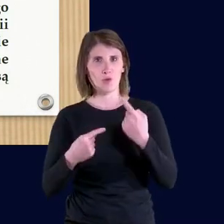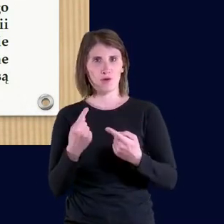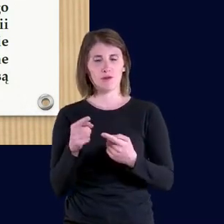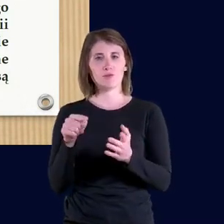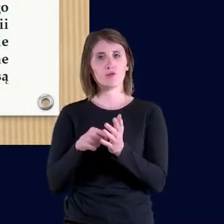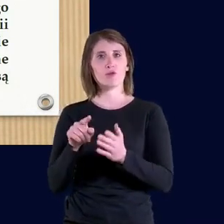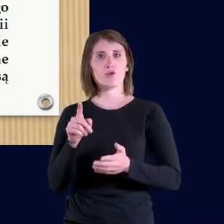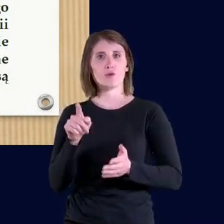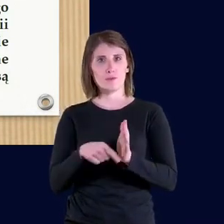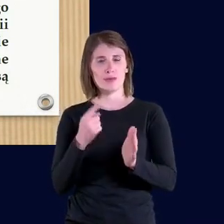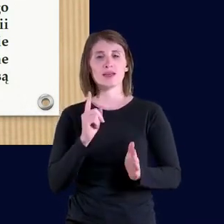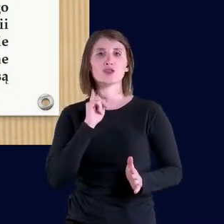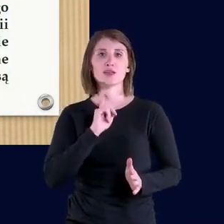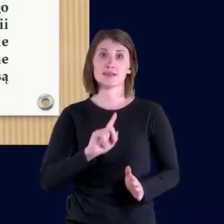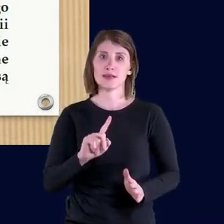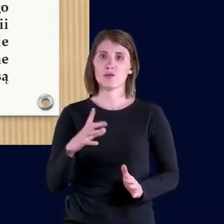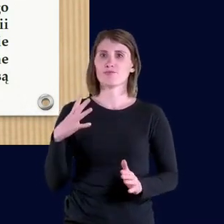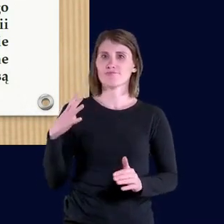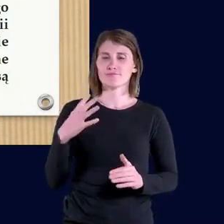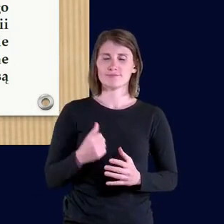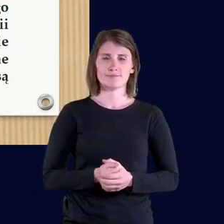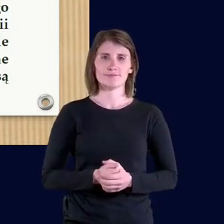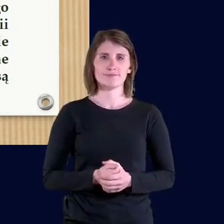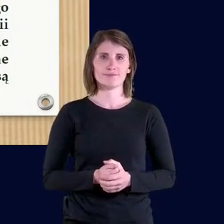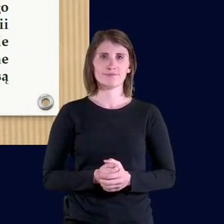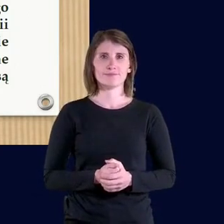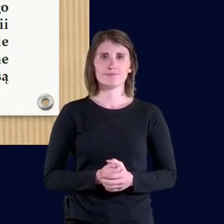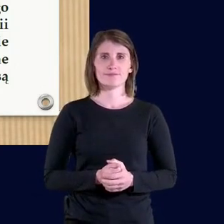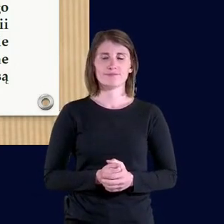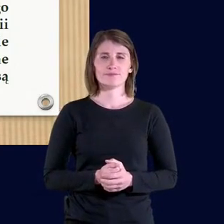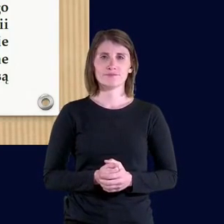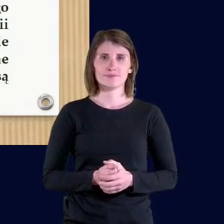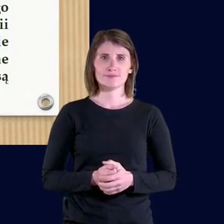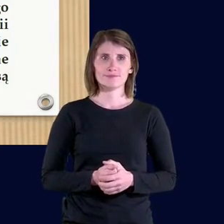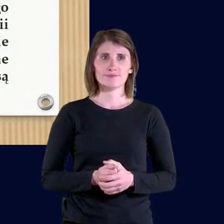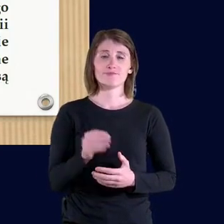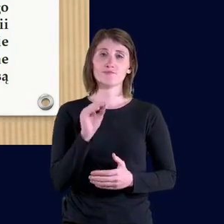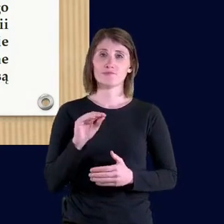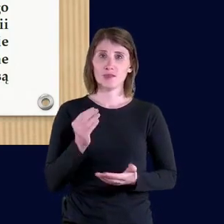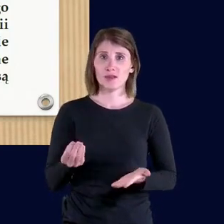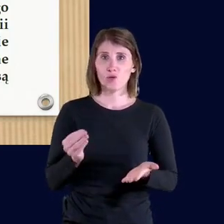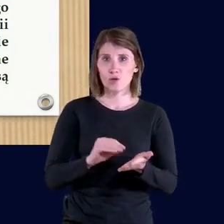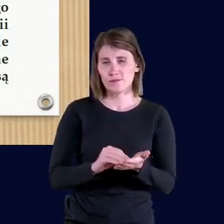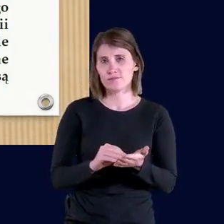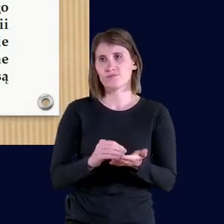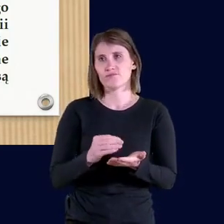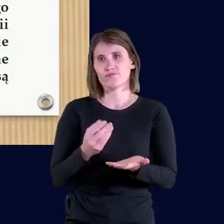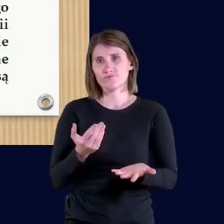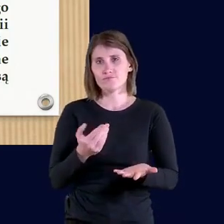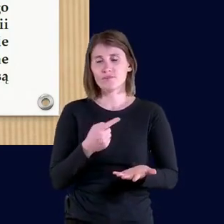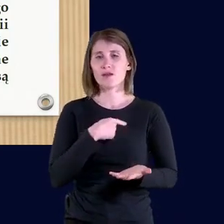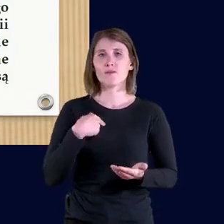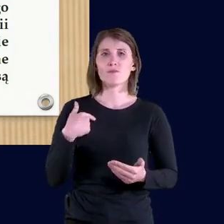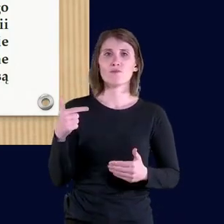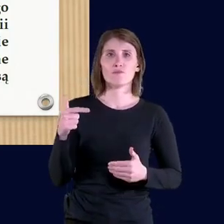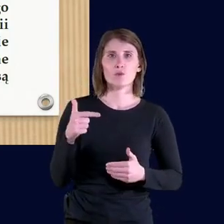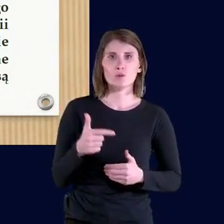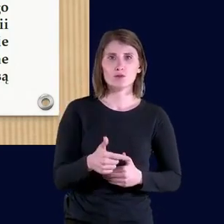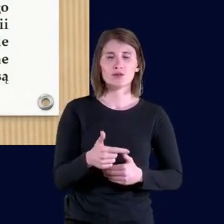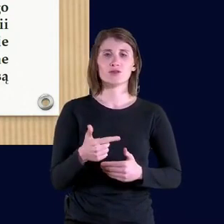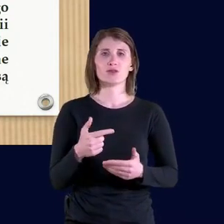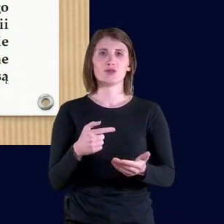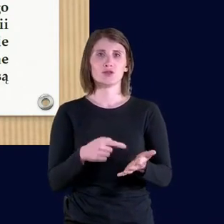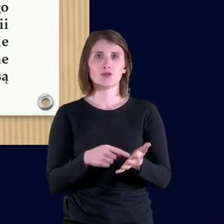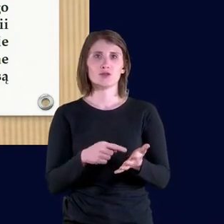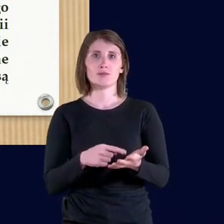liceum nie chciałbym też powiedzieć tutaj że no tak jak już wspomniałam musimy wykorzystywać w